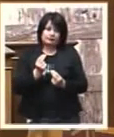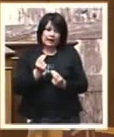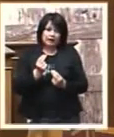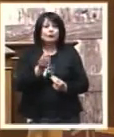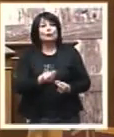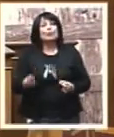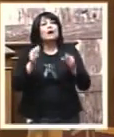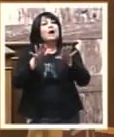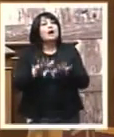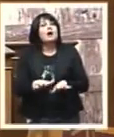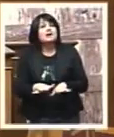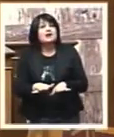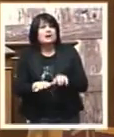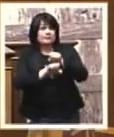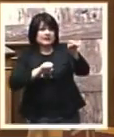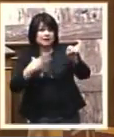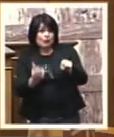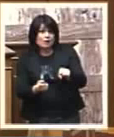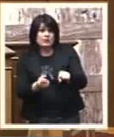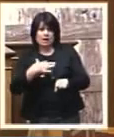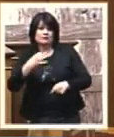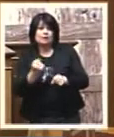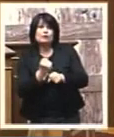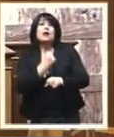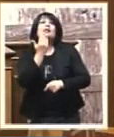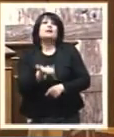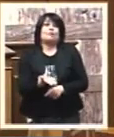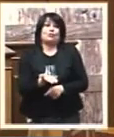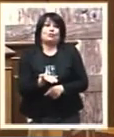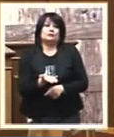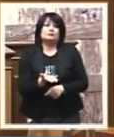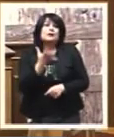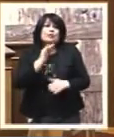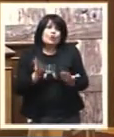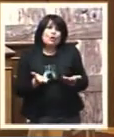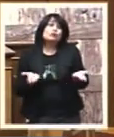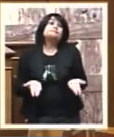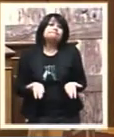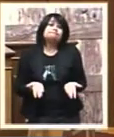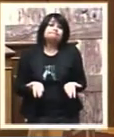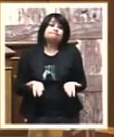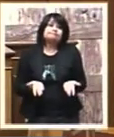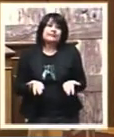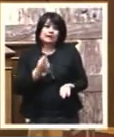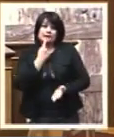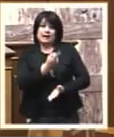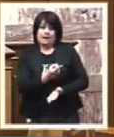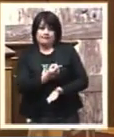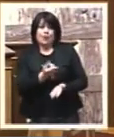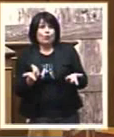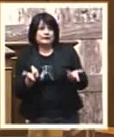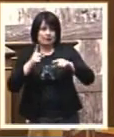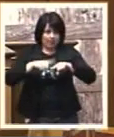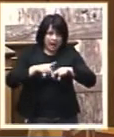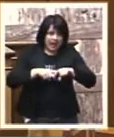ανεργία ανάμεσα στους πτυχιούχους. Και είναι πολλές φορές αδικαιολόγητο να λέμε ότι παράγουμε ως χώρα